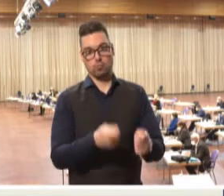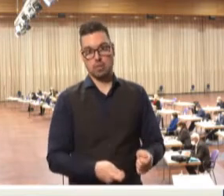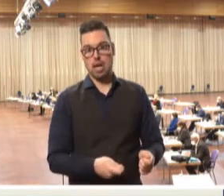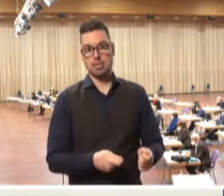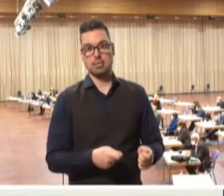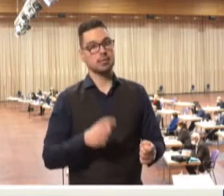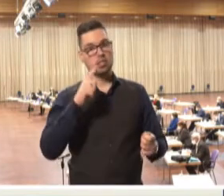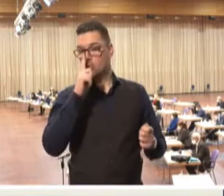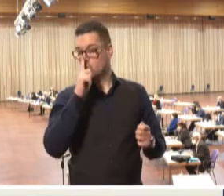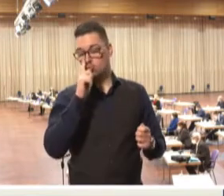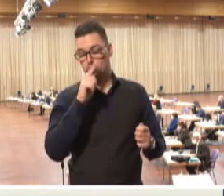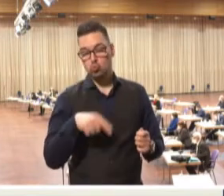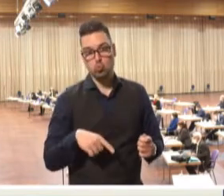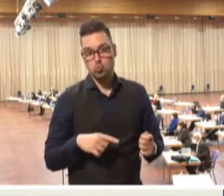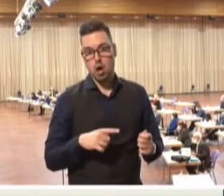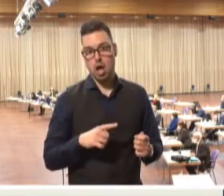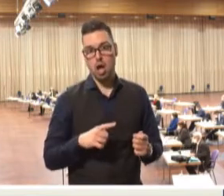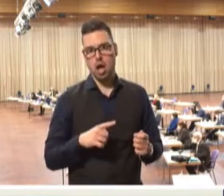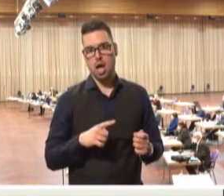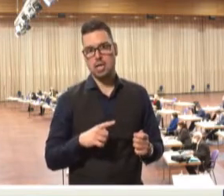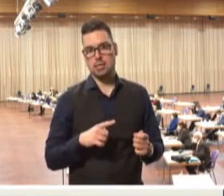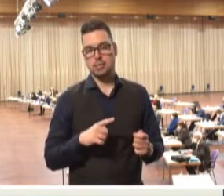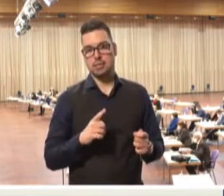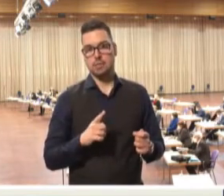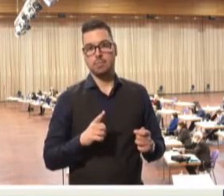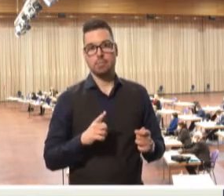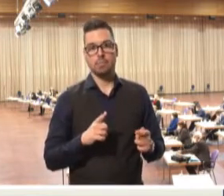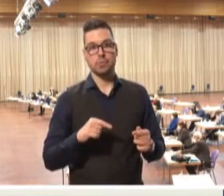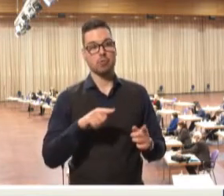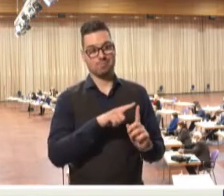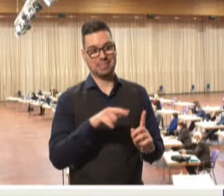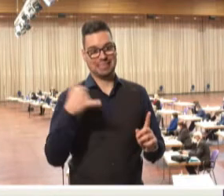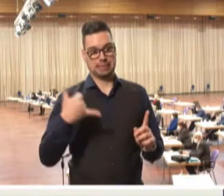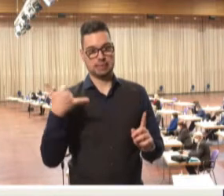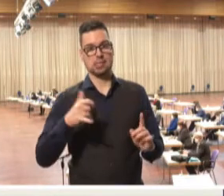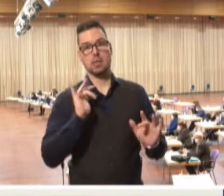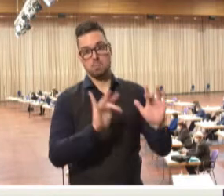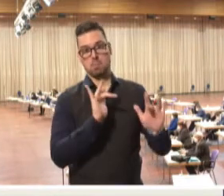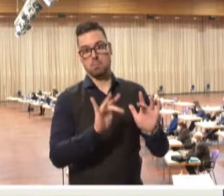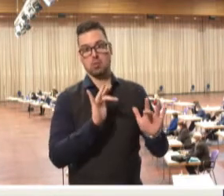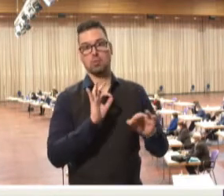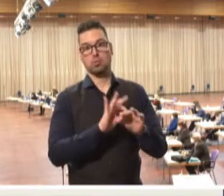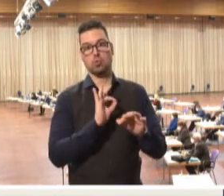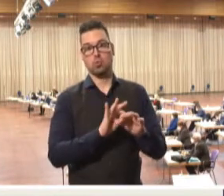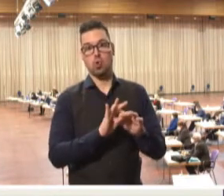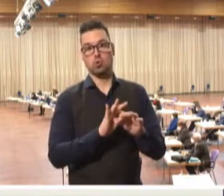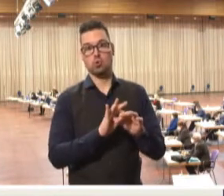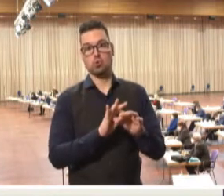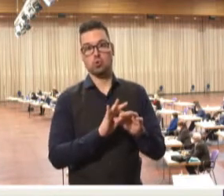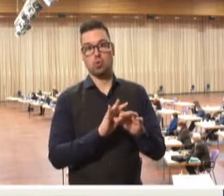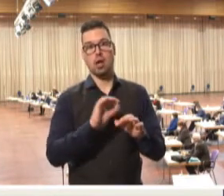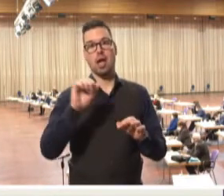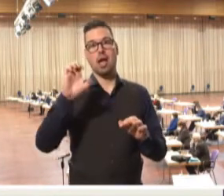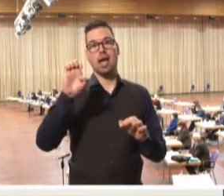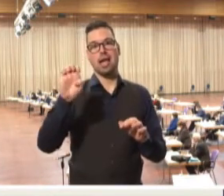mehr ausschließlich oder ganz überwiegend auf die bisherige Betroffene Frau Dr. Diana